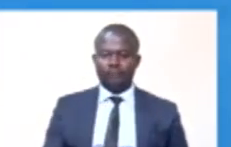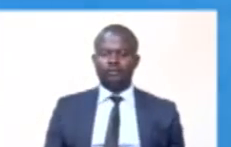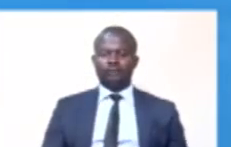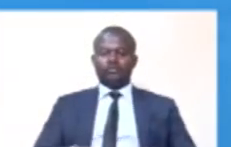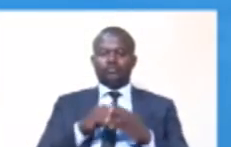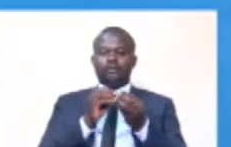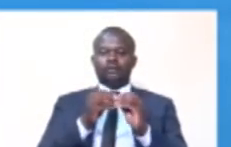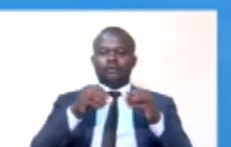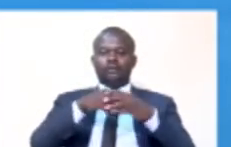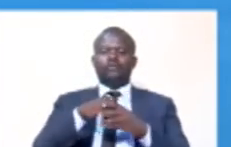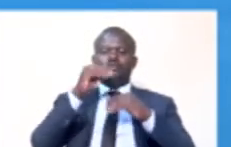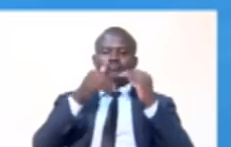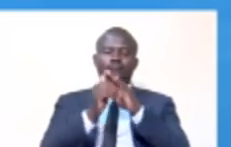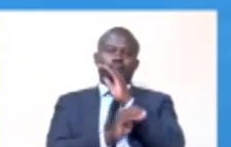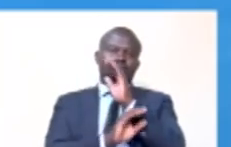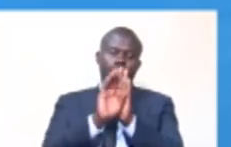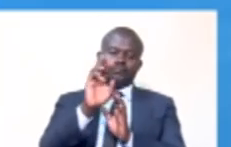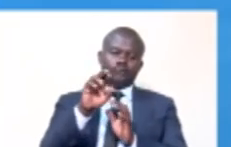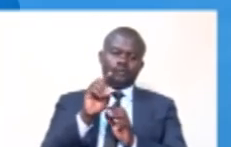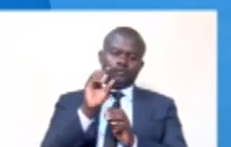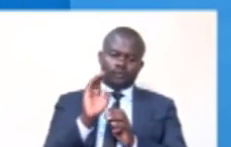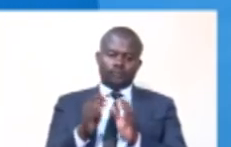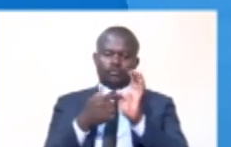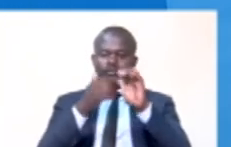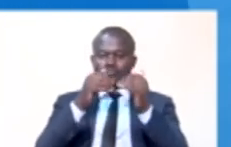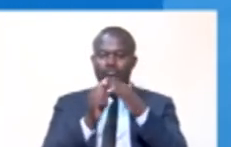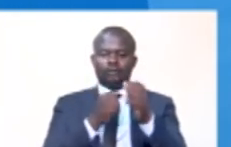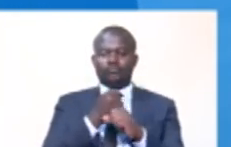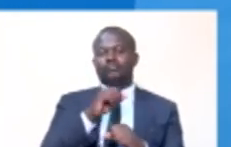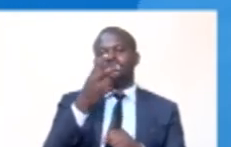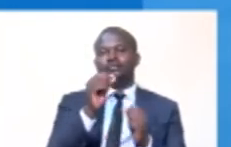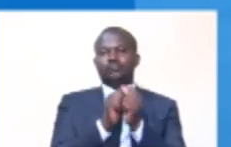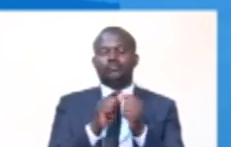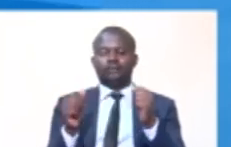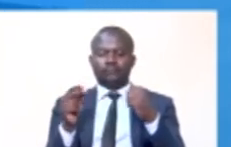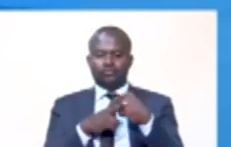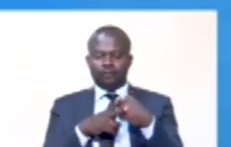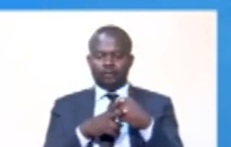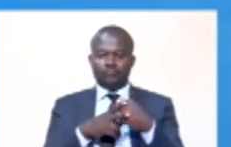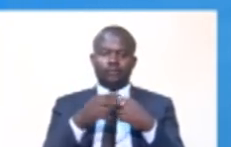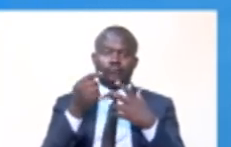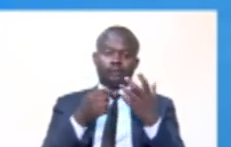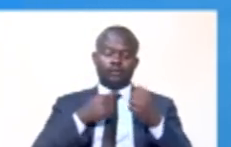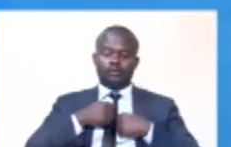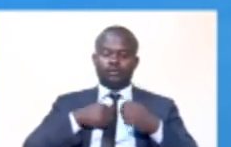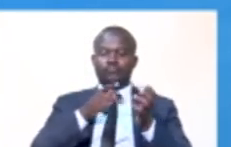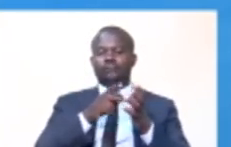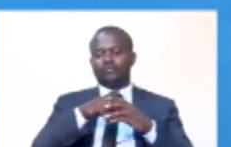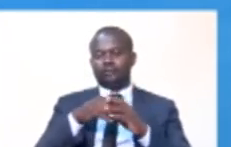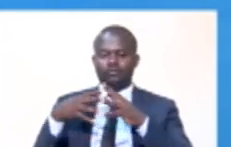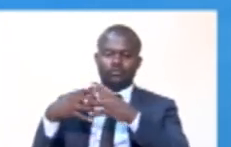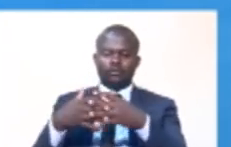itangwa n'urwego rw'igihugu rw'iterambere RDB igaragaza ko mu mwaka w'2017 ibyo u Rwanda rutumiza muri Leta Zunze